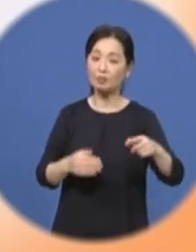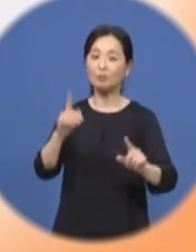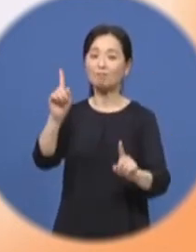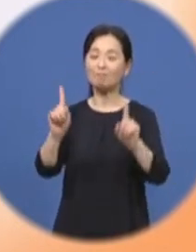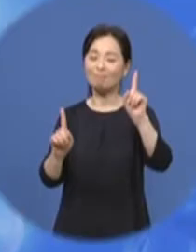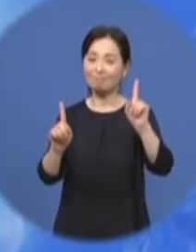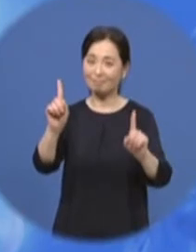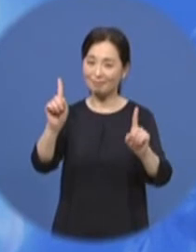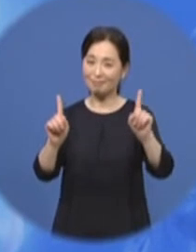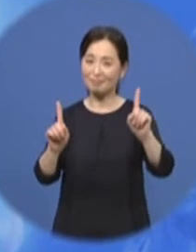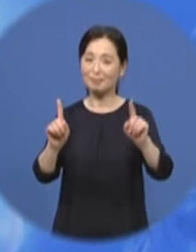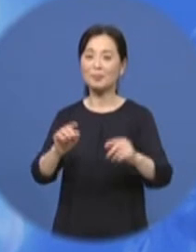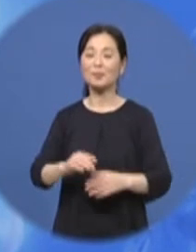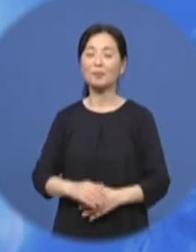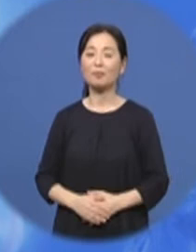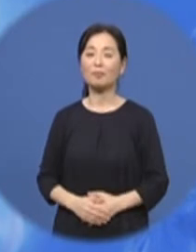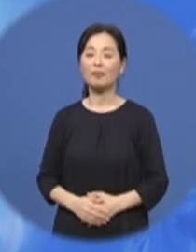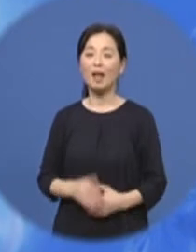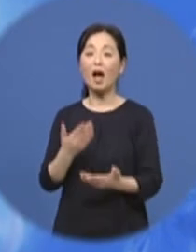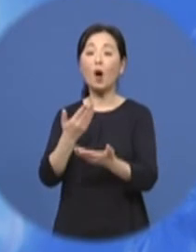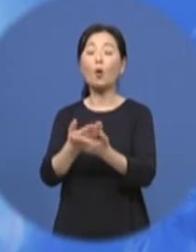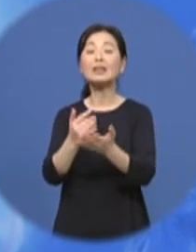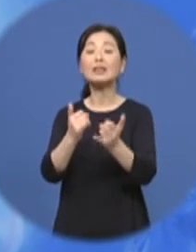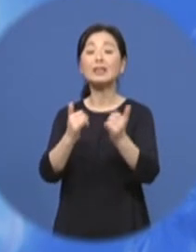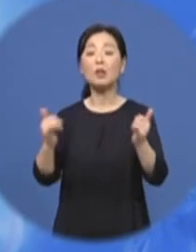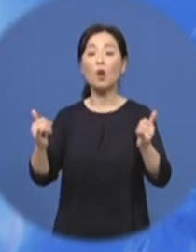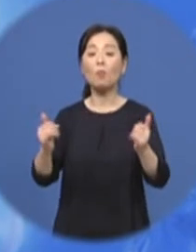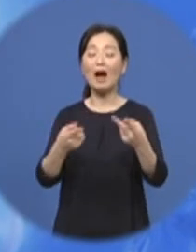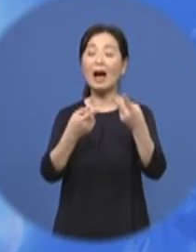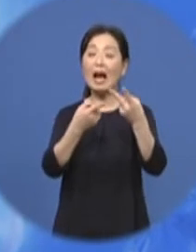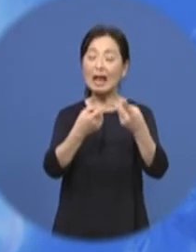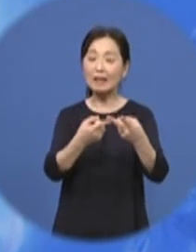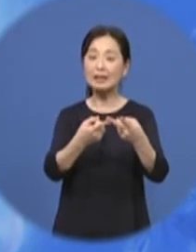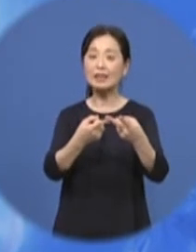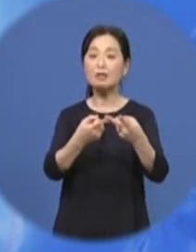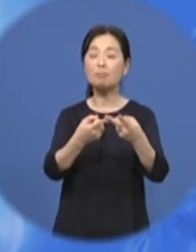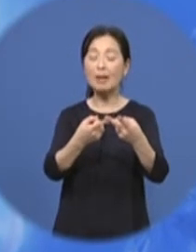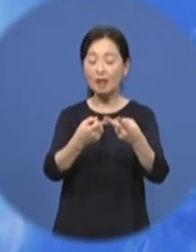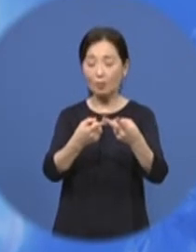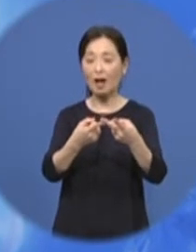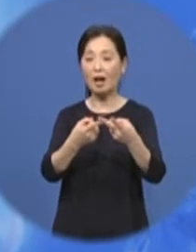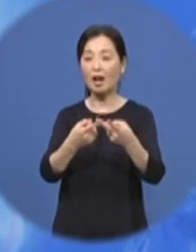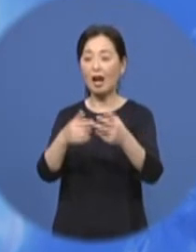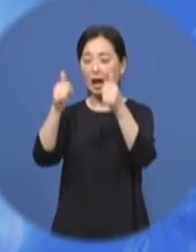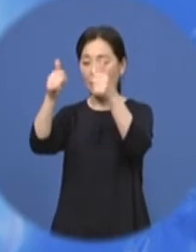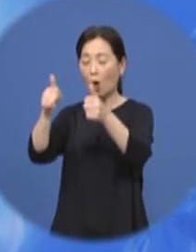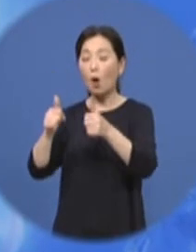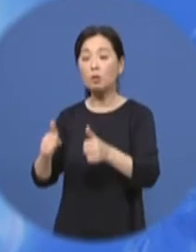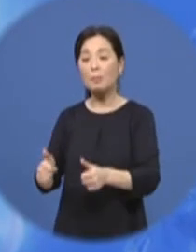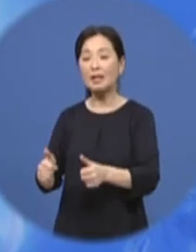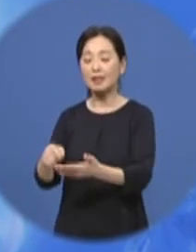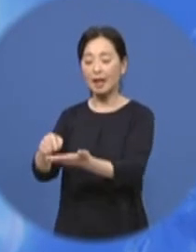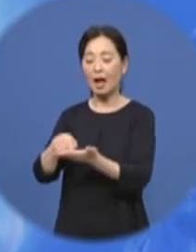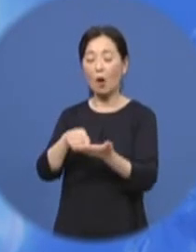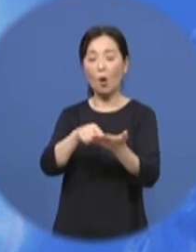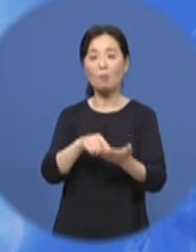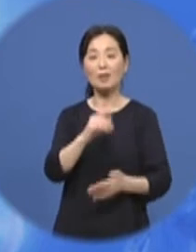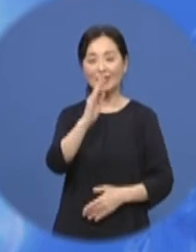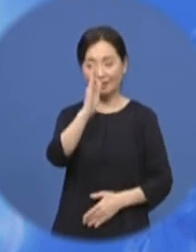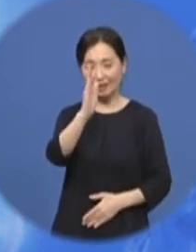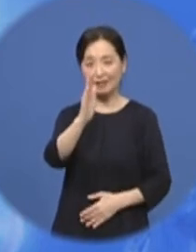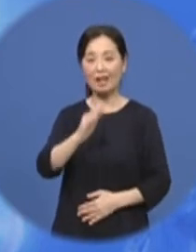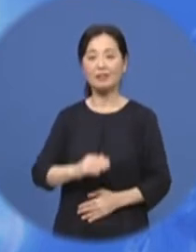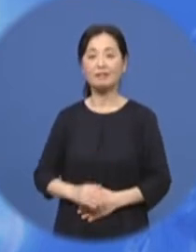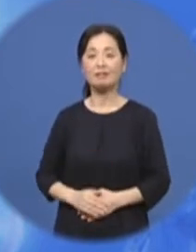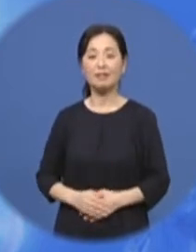か。ご希望の方ははがき、またはきのくに21のホームページからご応募ください。は